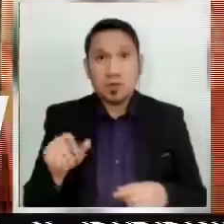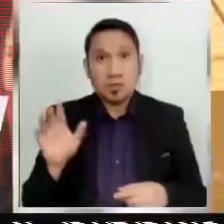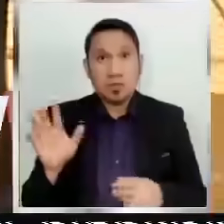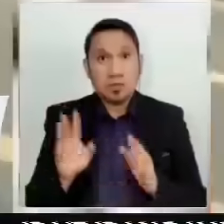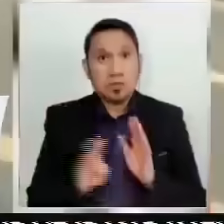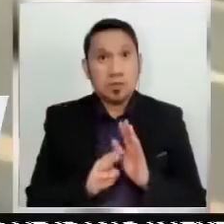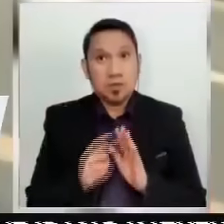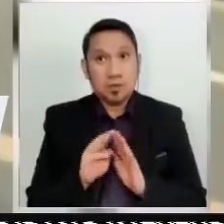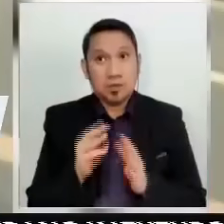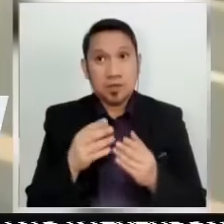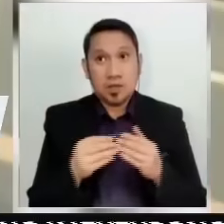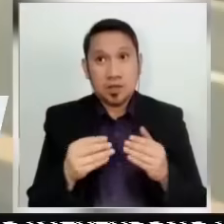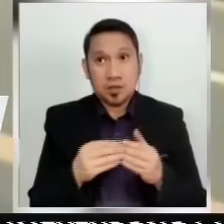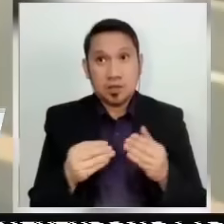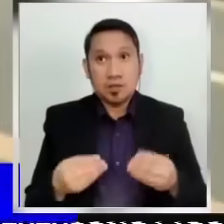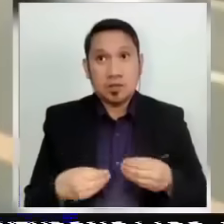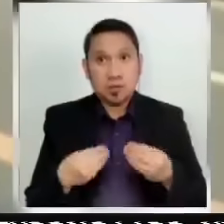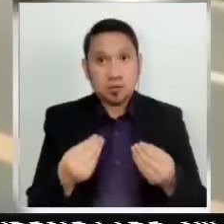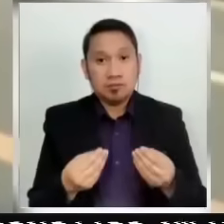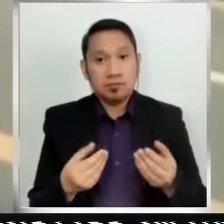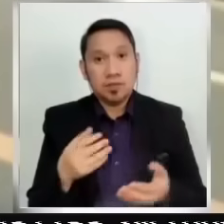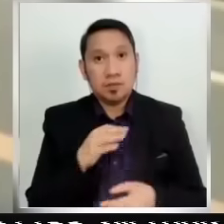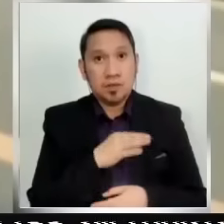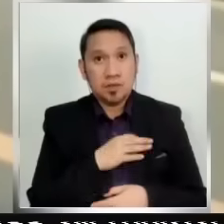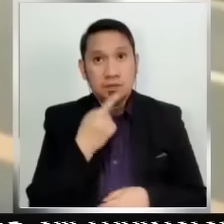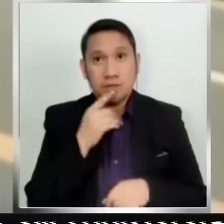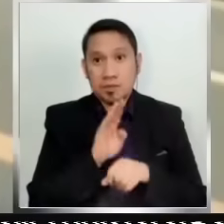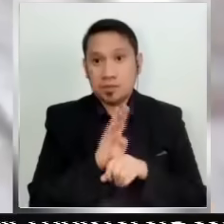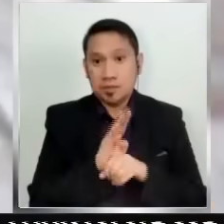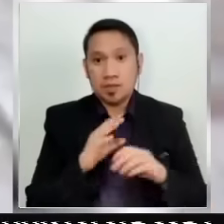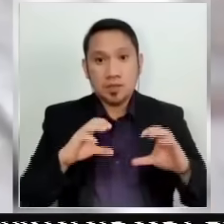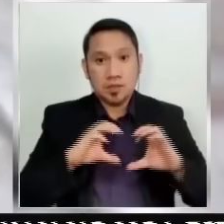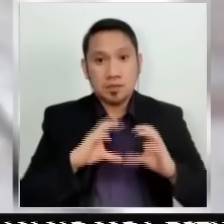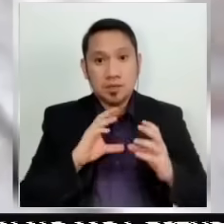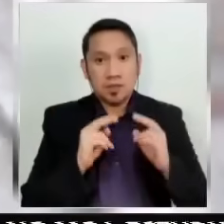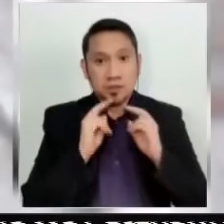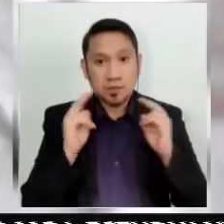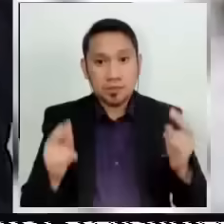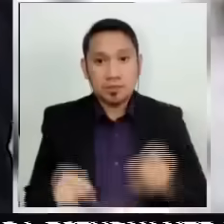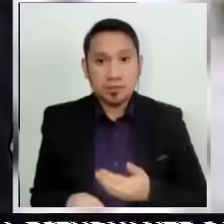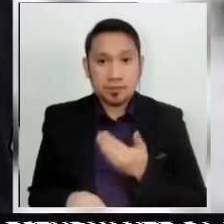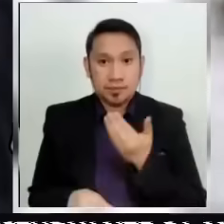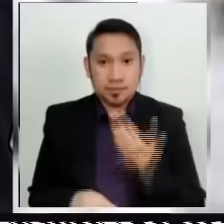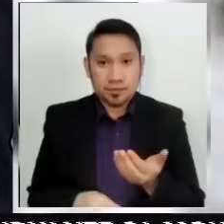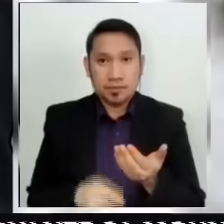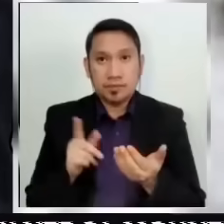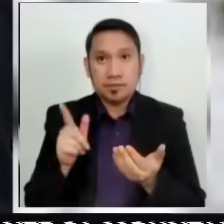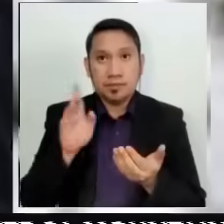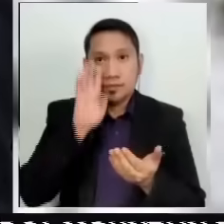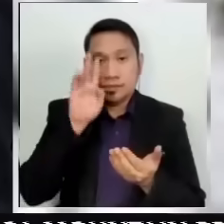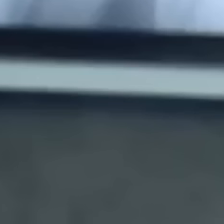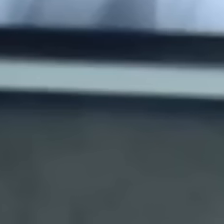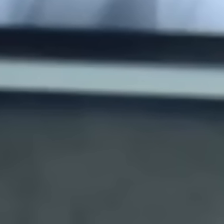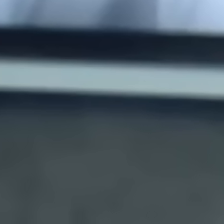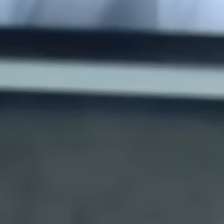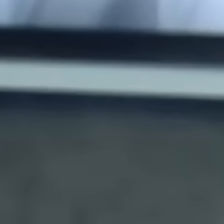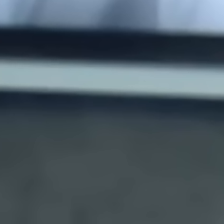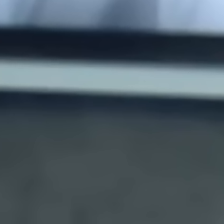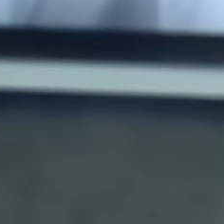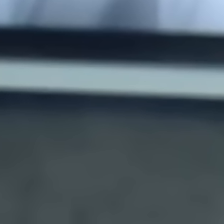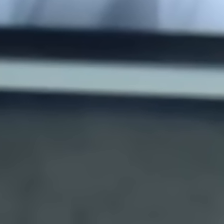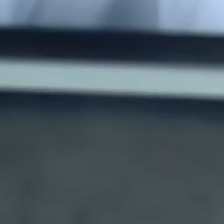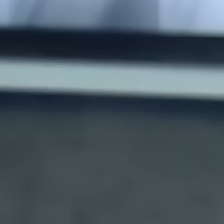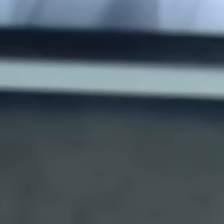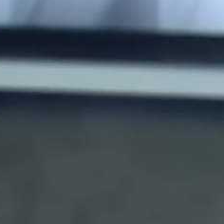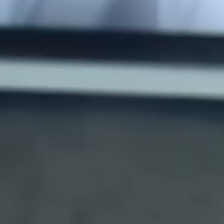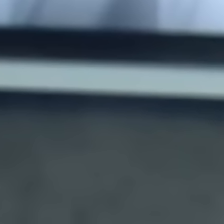palasyo. Para sa GMA Integrated News, Ivan Mayrina, Joseph Morong, Nakatutok 24 Oras. Mga kapuso,